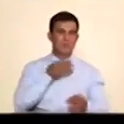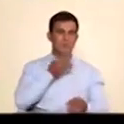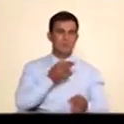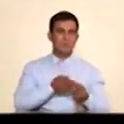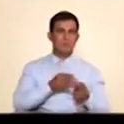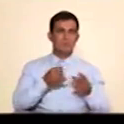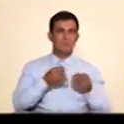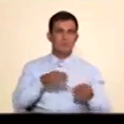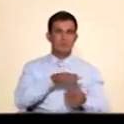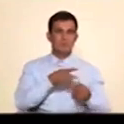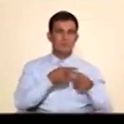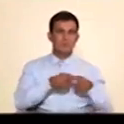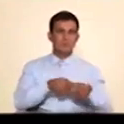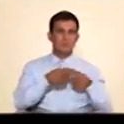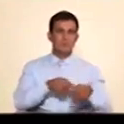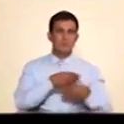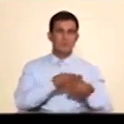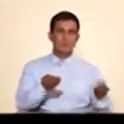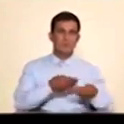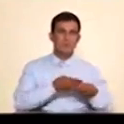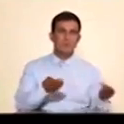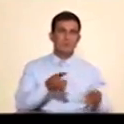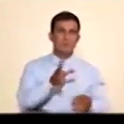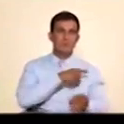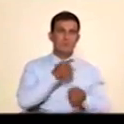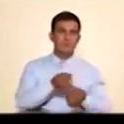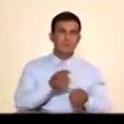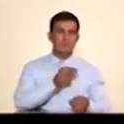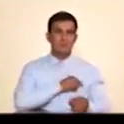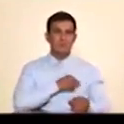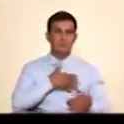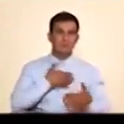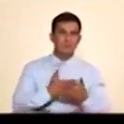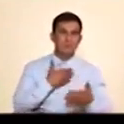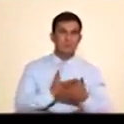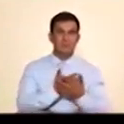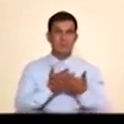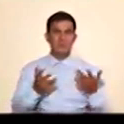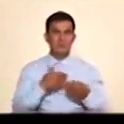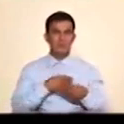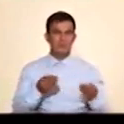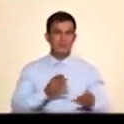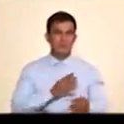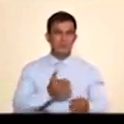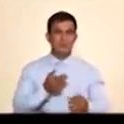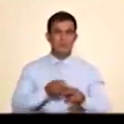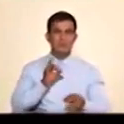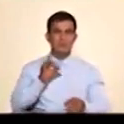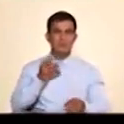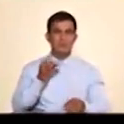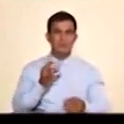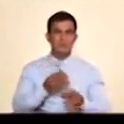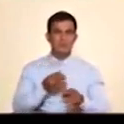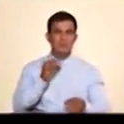qilib, qismlarga bo'lib berishi natijasida ritsarlar tobora uning atrofida birlasha boshladi. Va aynan ana shu feodal